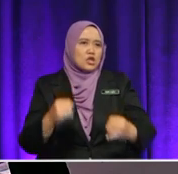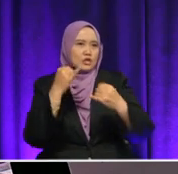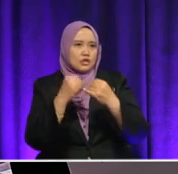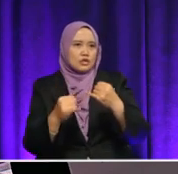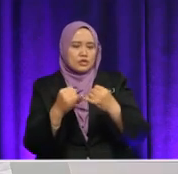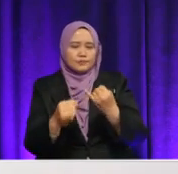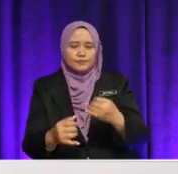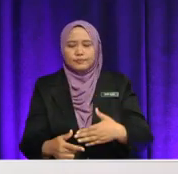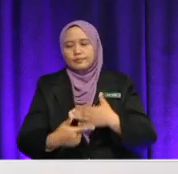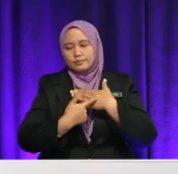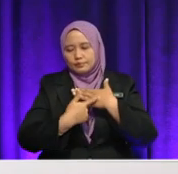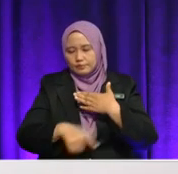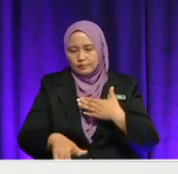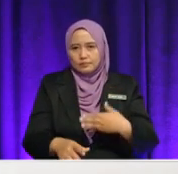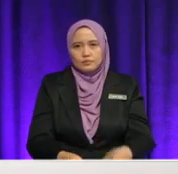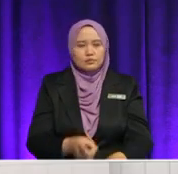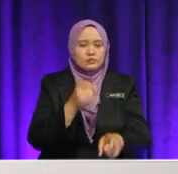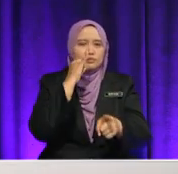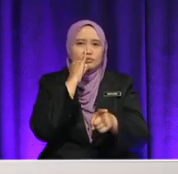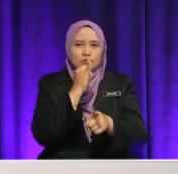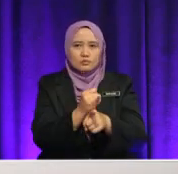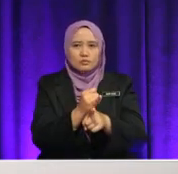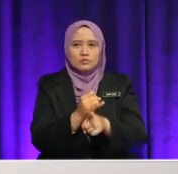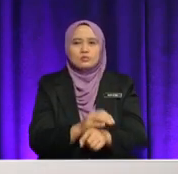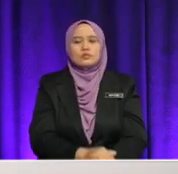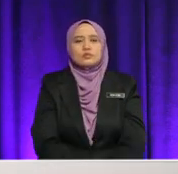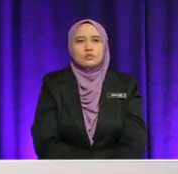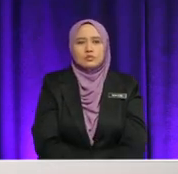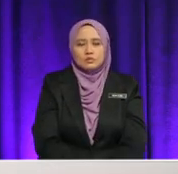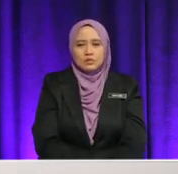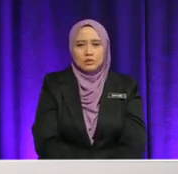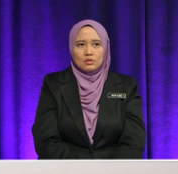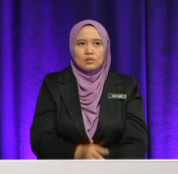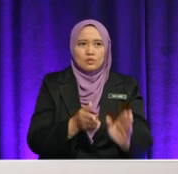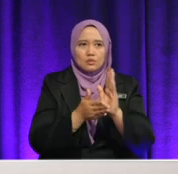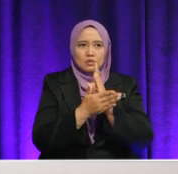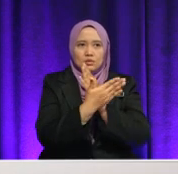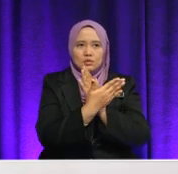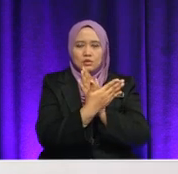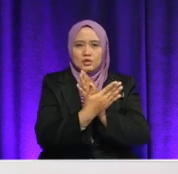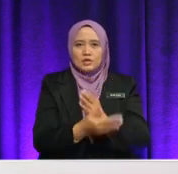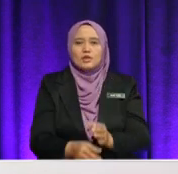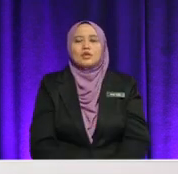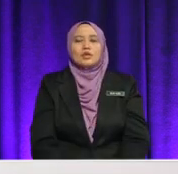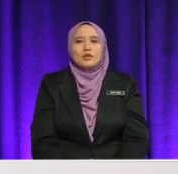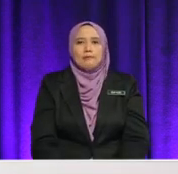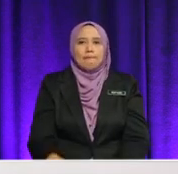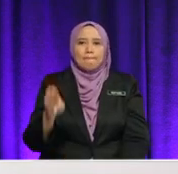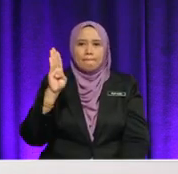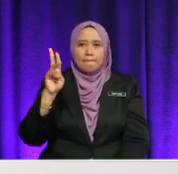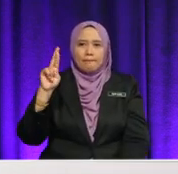dipersetujui oleh pihak British dan yang diwakili oleh Bilangan